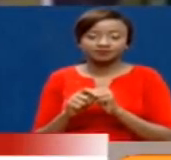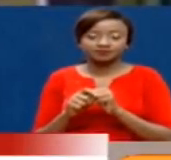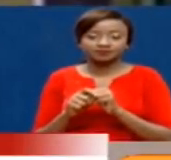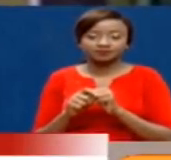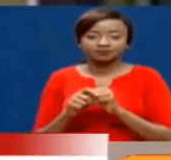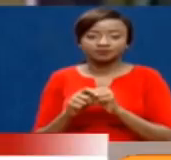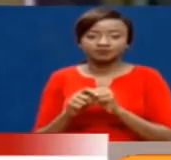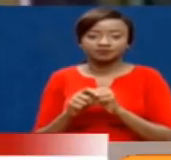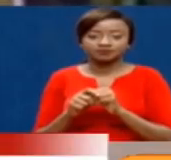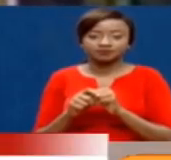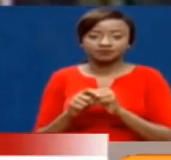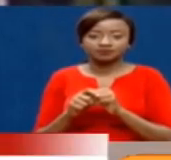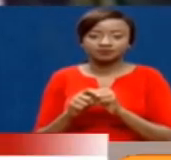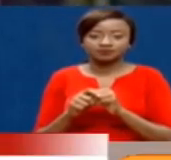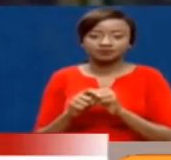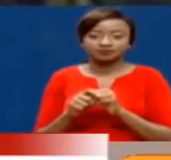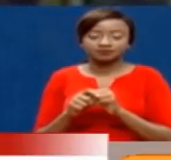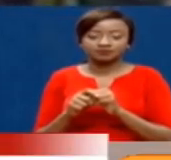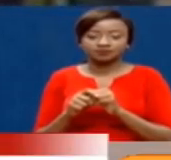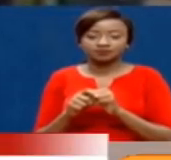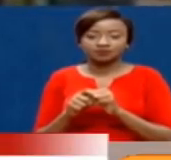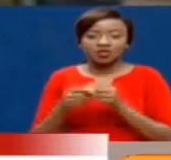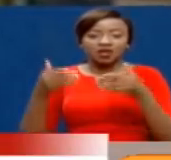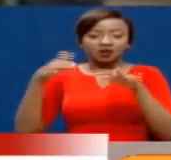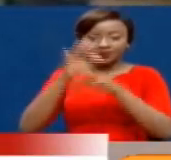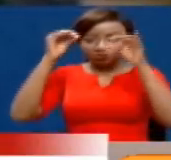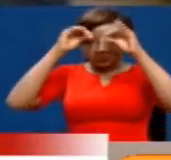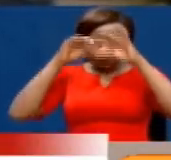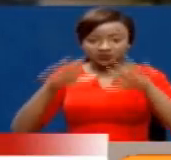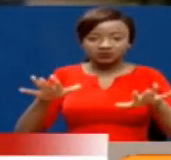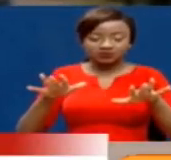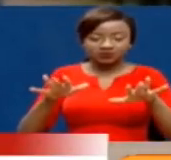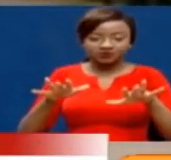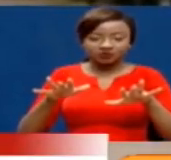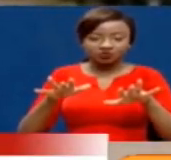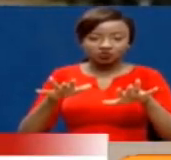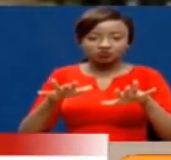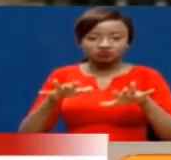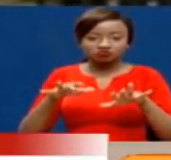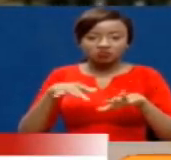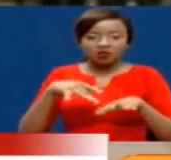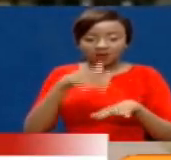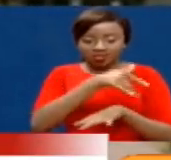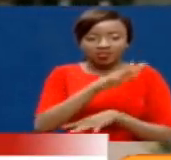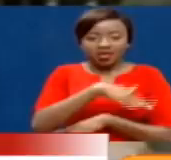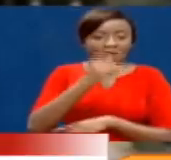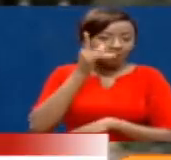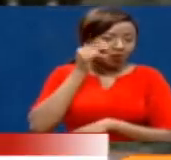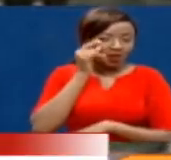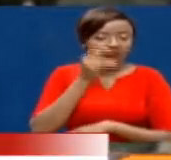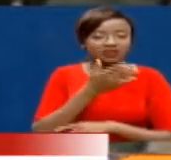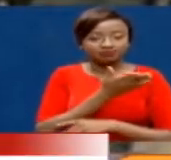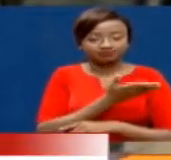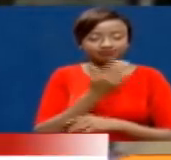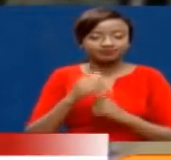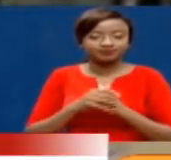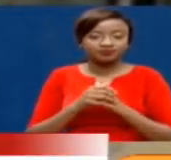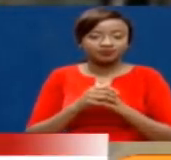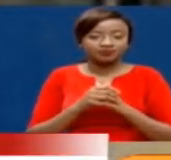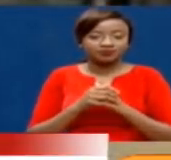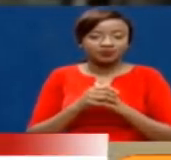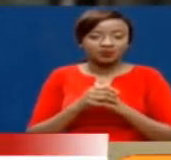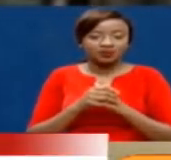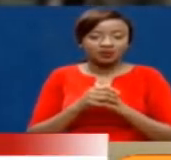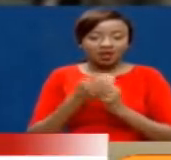ni mdogo wa waziri wa ugatuzi Hussein Dado pamoja na mshirikishi mkuu kanda wa Pwani Jeno Lungata wanatazamiwa kuwa na kikao